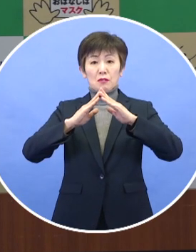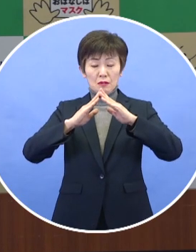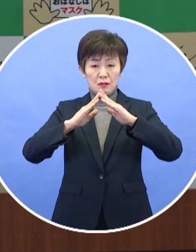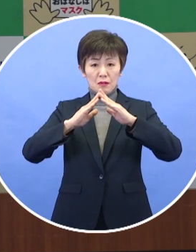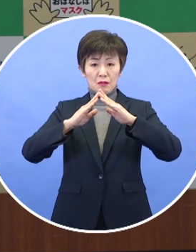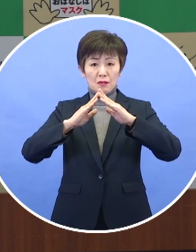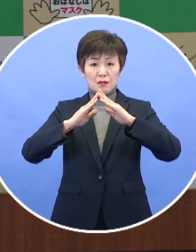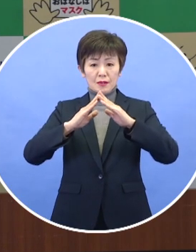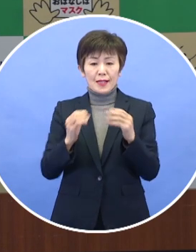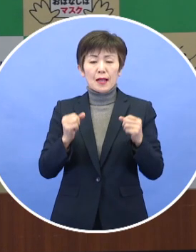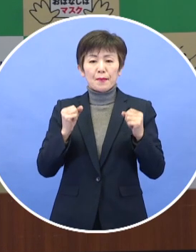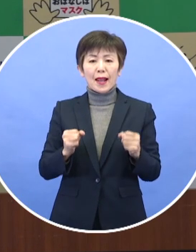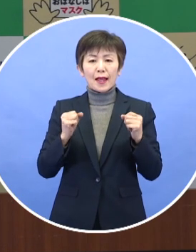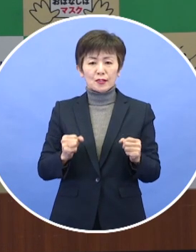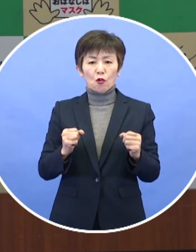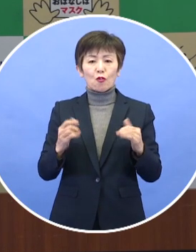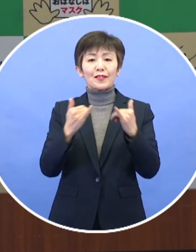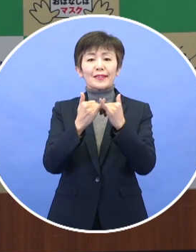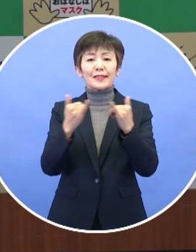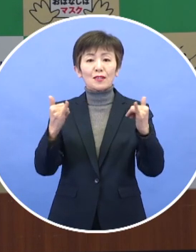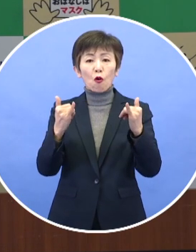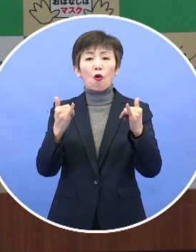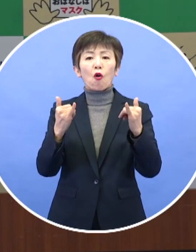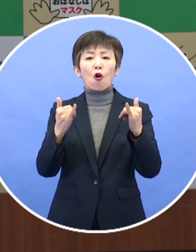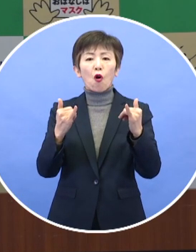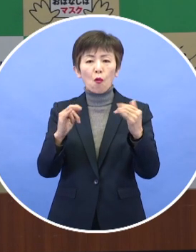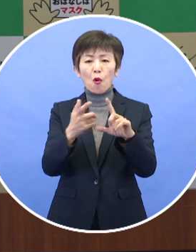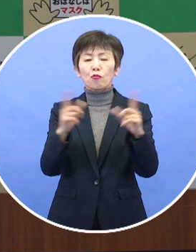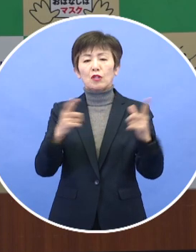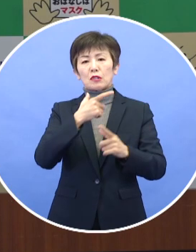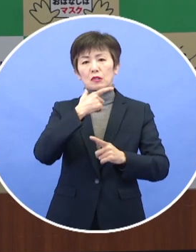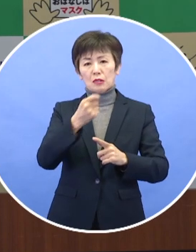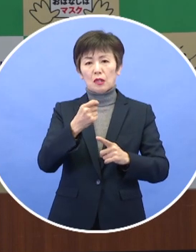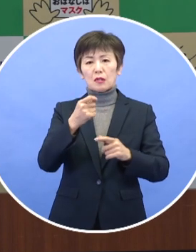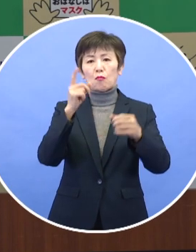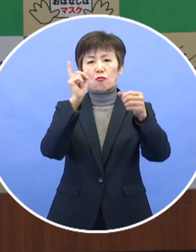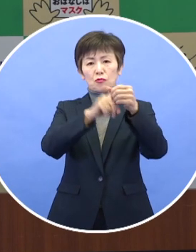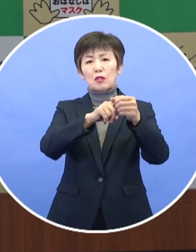ともにマラソン人口も増やしていくということも行ってまいります。